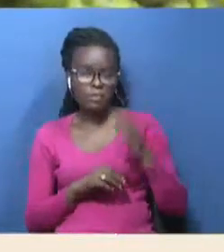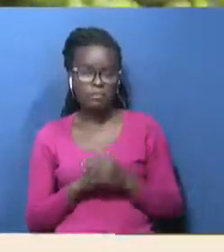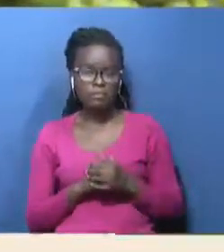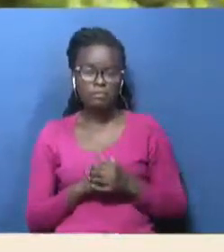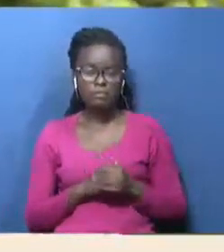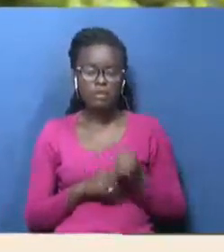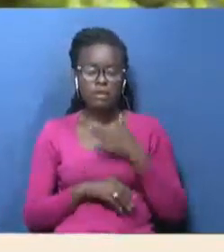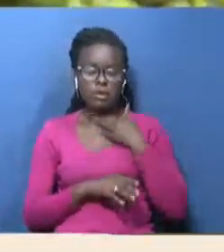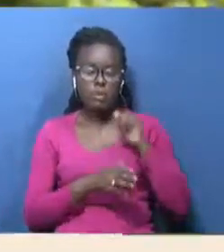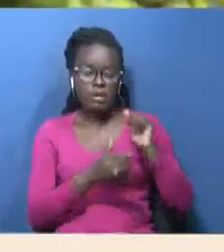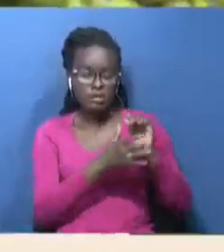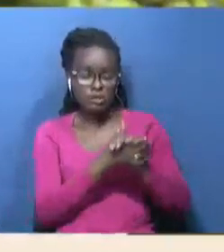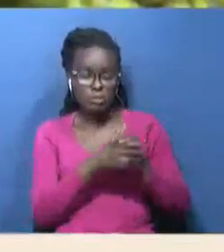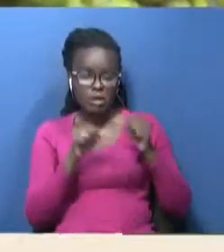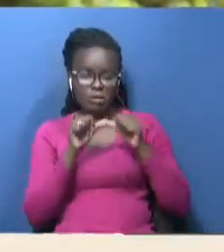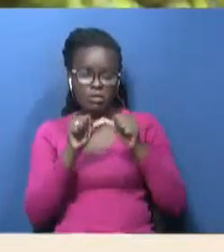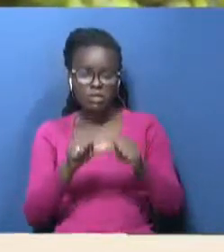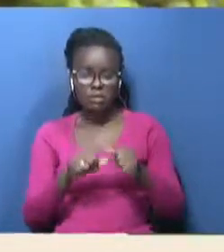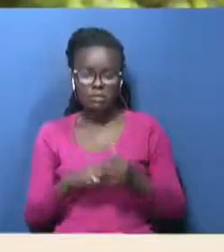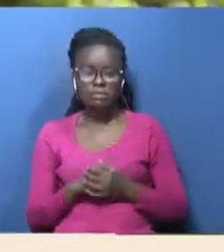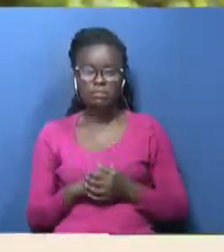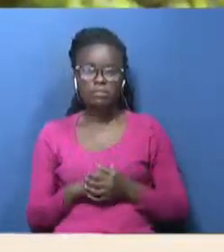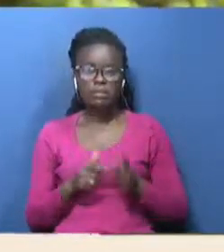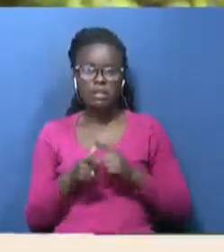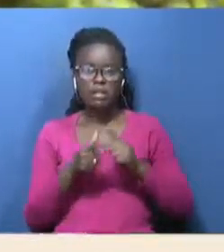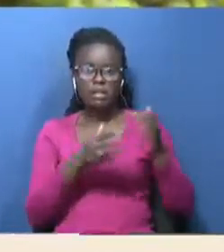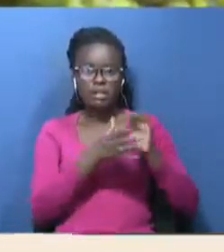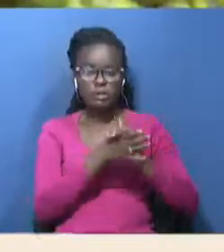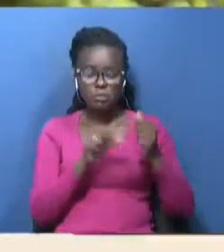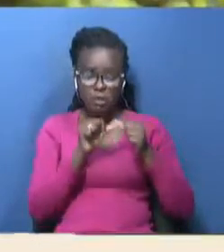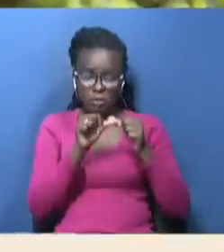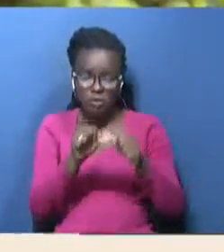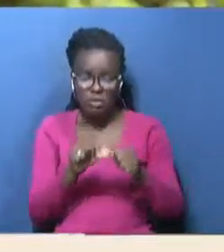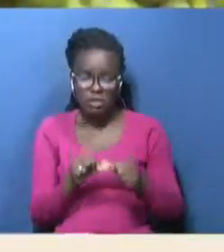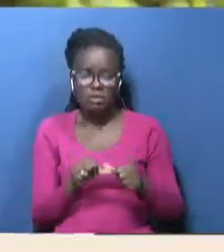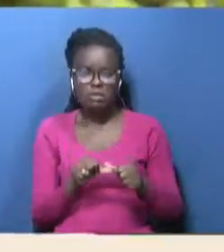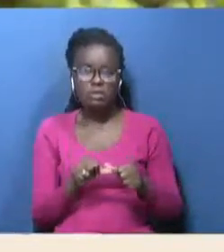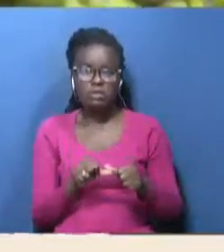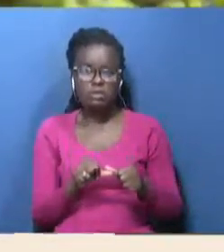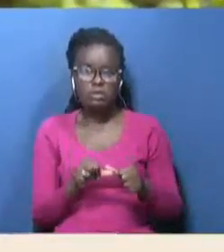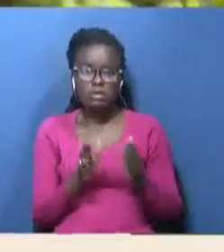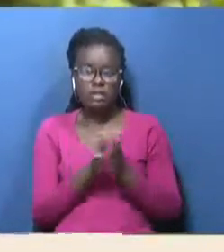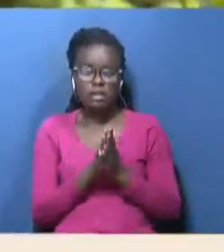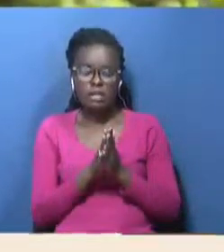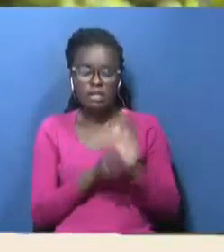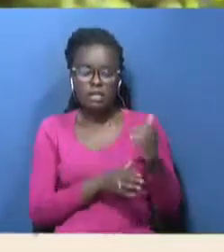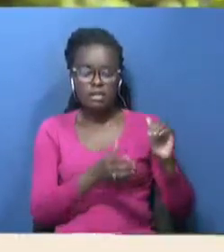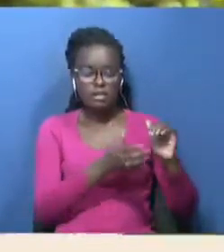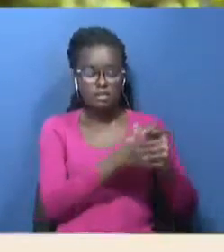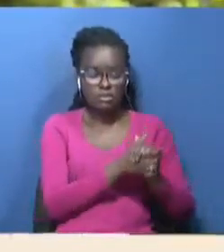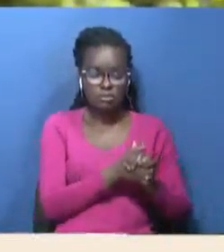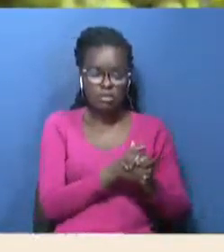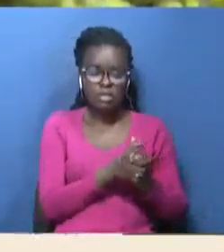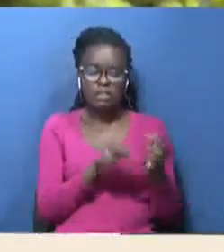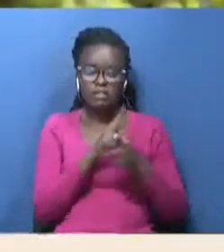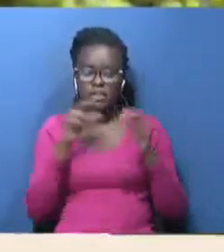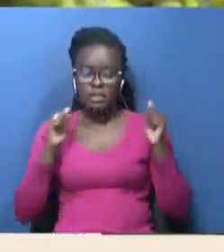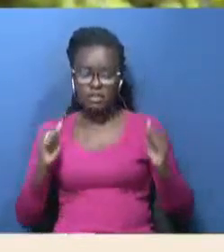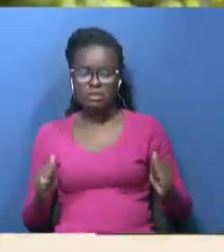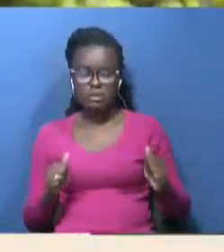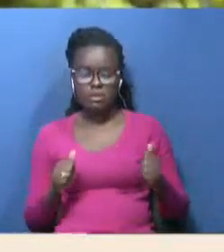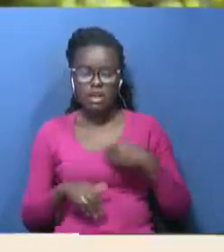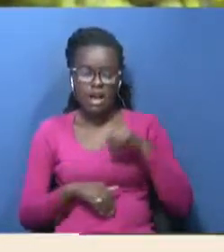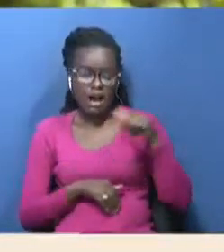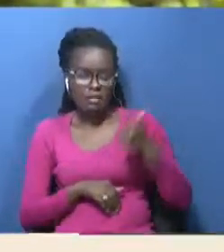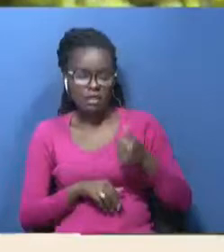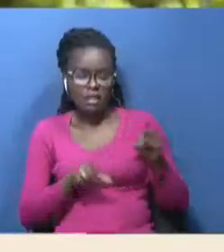arendire Jubilee ithie na mbere. Jubilee no ingirathire na mbere kuria na nikio kiama kiria kingiuma very strong na gutire kiama kingikirira